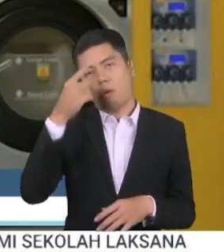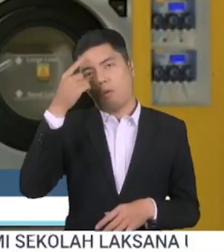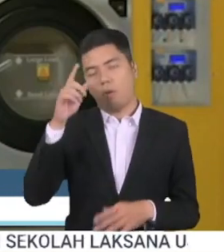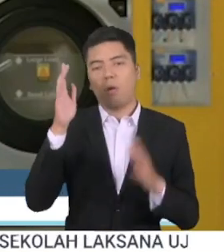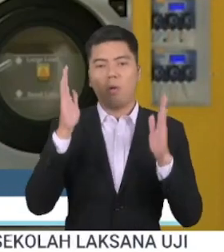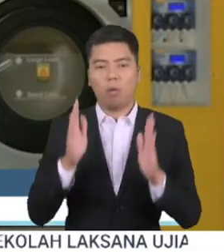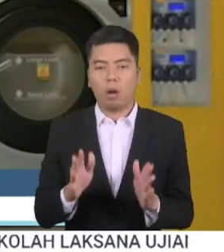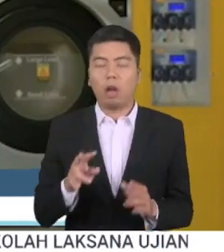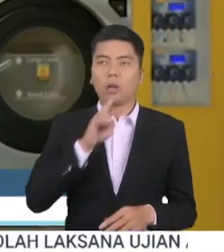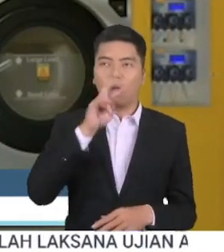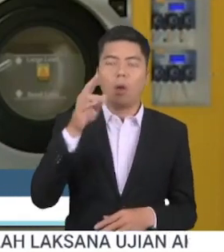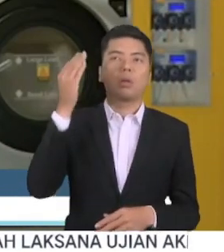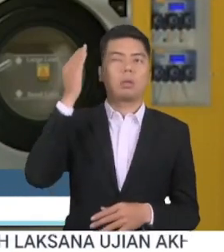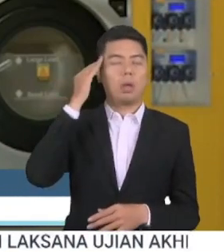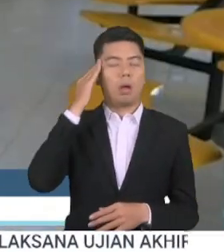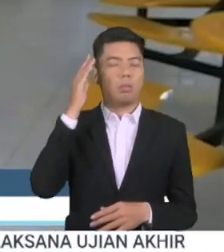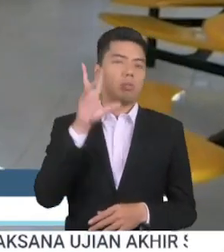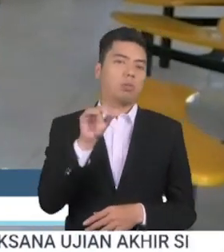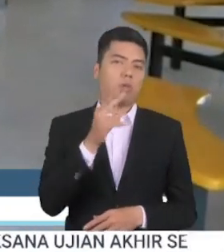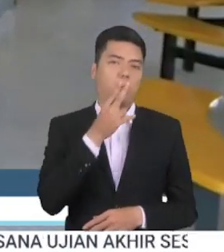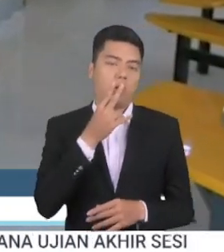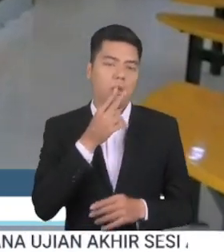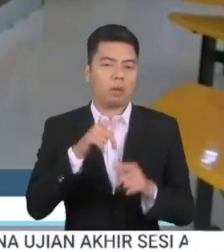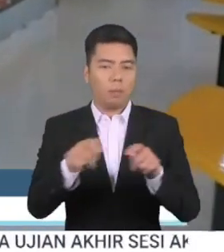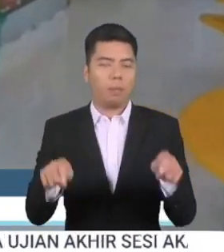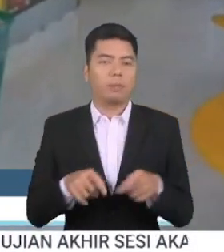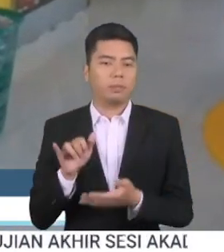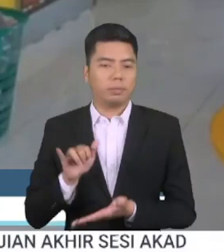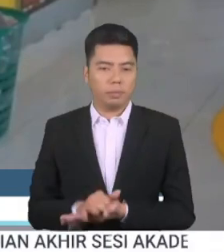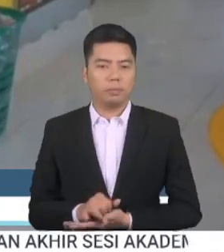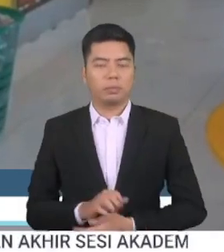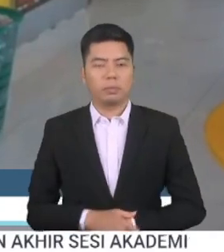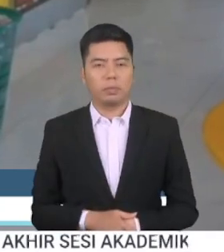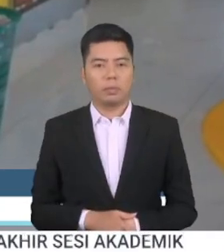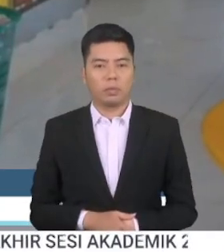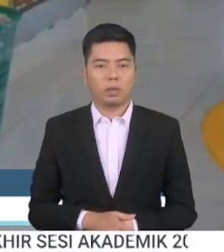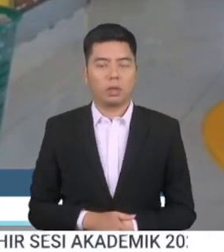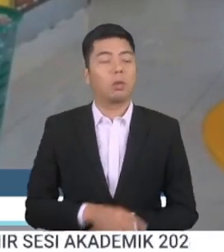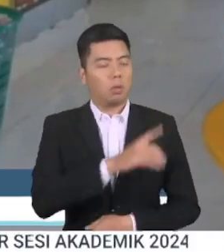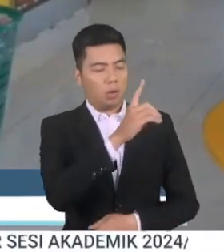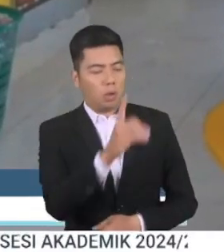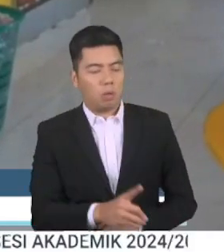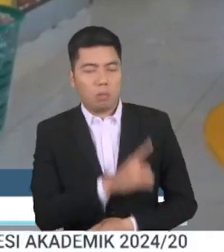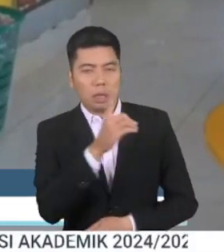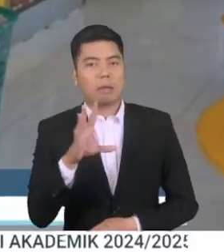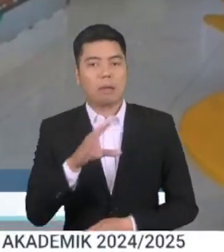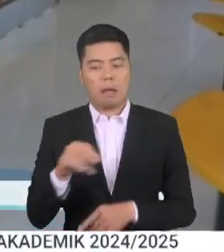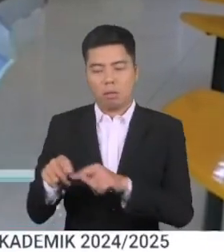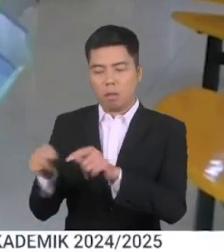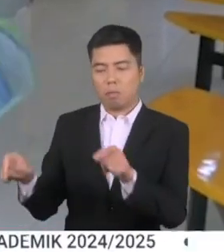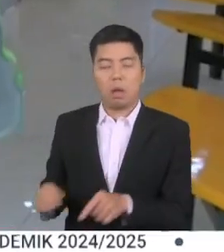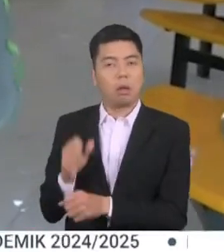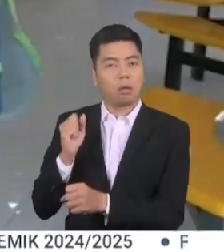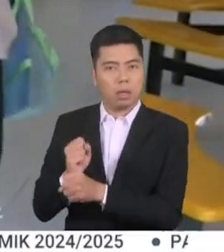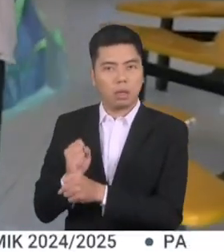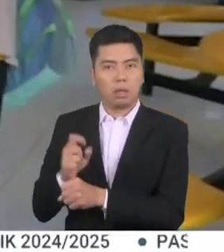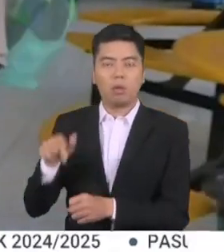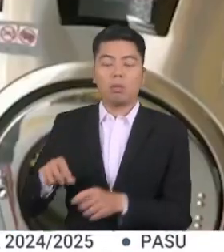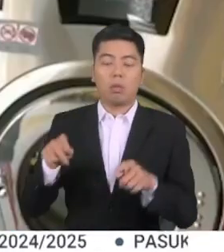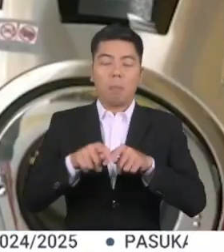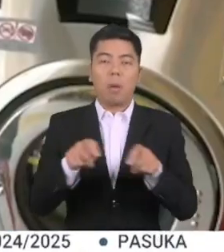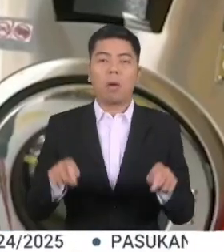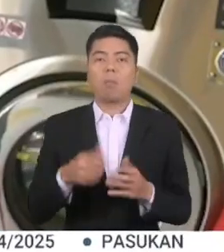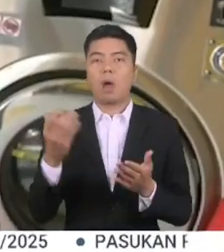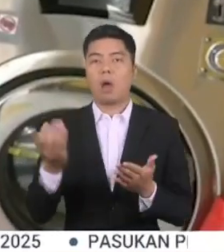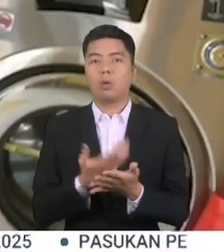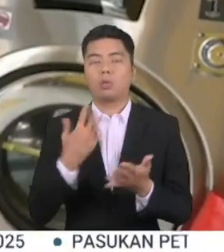orang merokok di dalam kawasan Dobi. Dobi dan bangunan tempat kerja, dua kawasan yang baru digazetkan